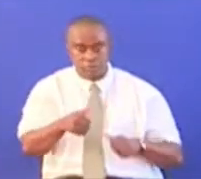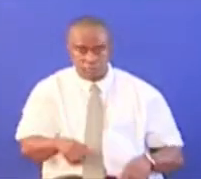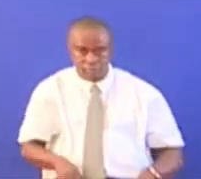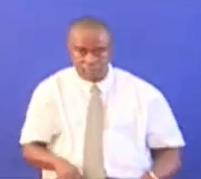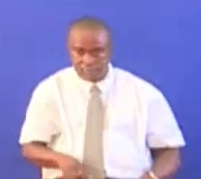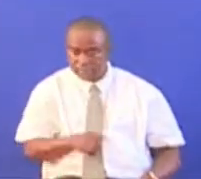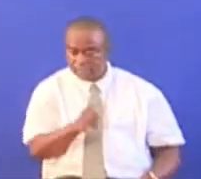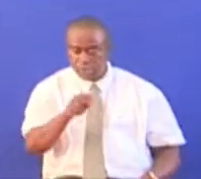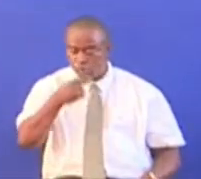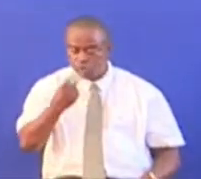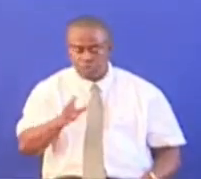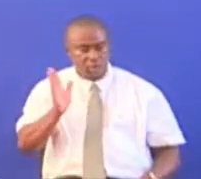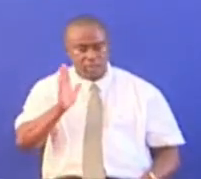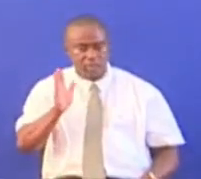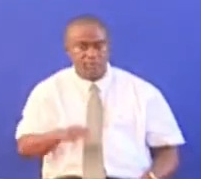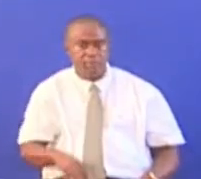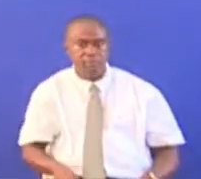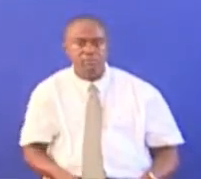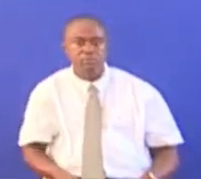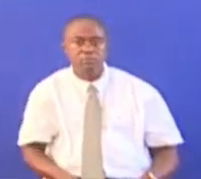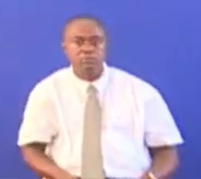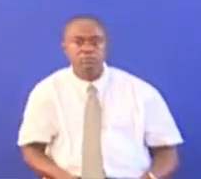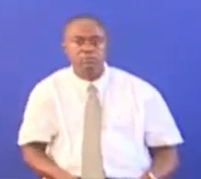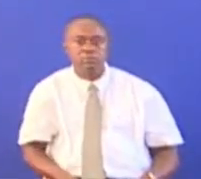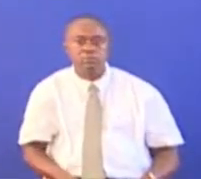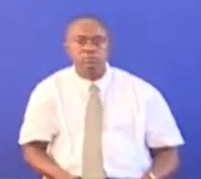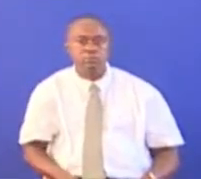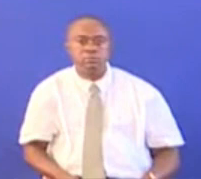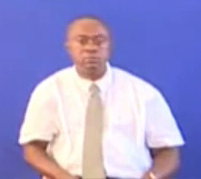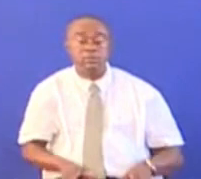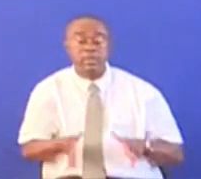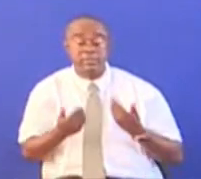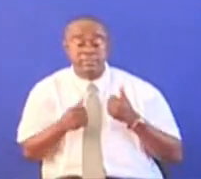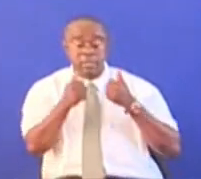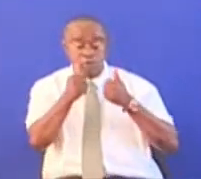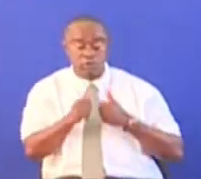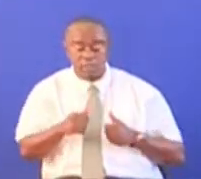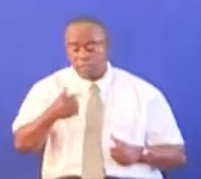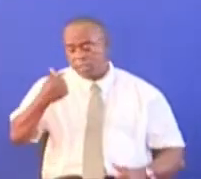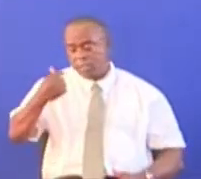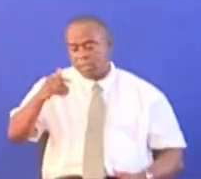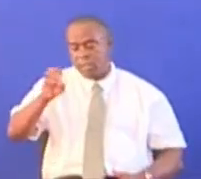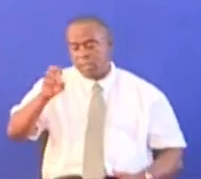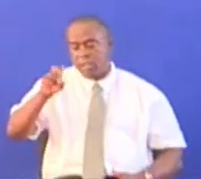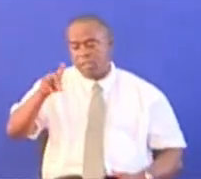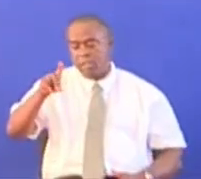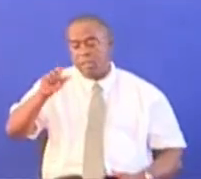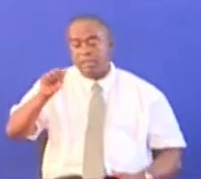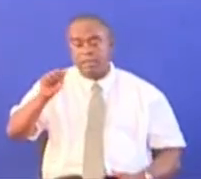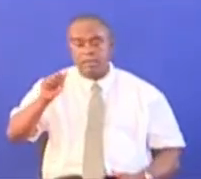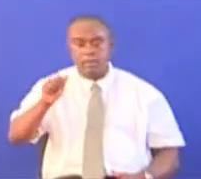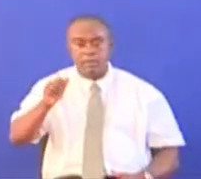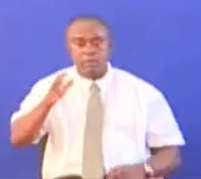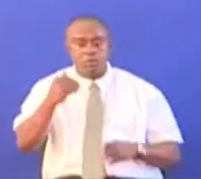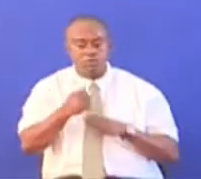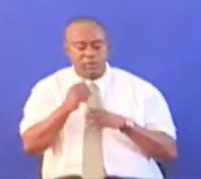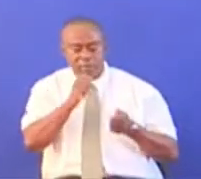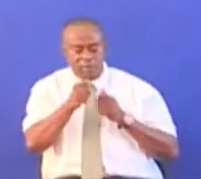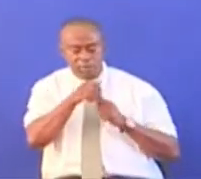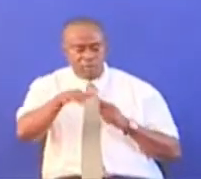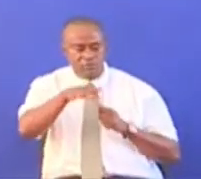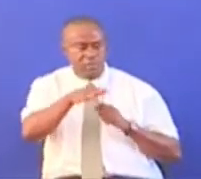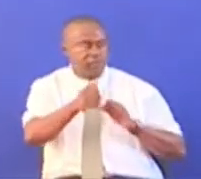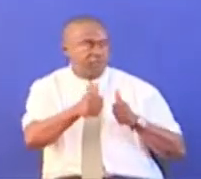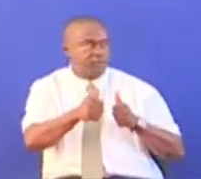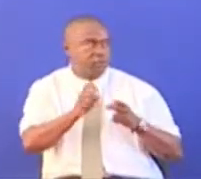Hilo halitashindikana, na hivi ninavyokuambia tenda itatangazwa hivi karibuni, marekebisho kwenye viwanja vyetu vya